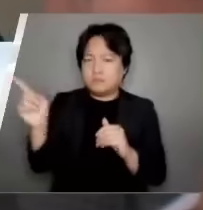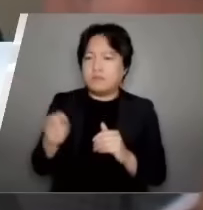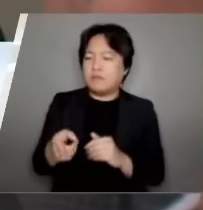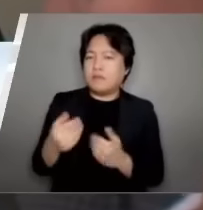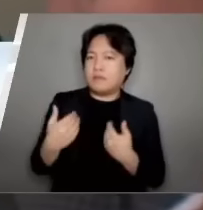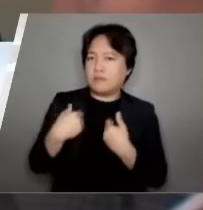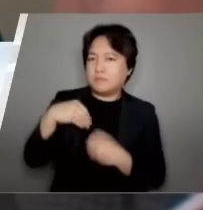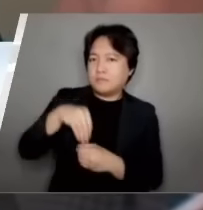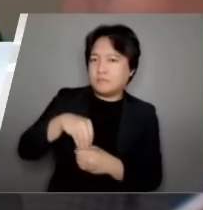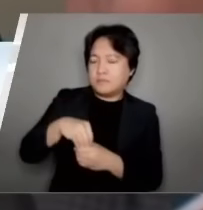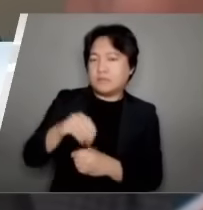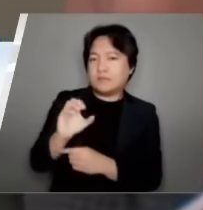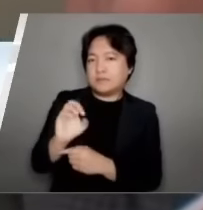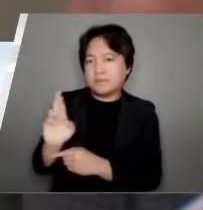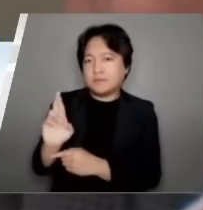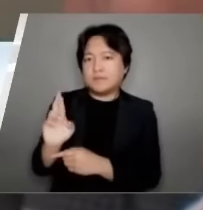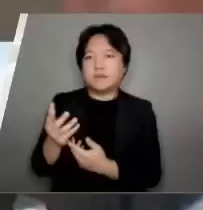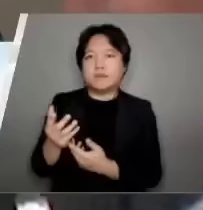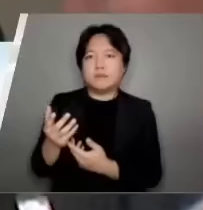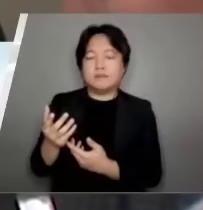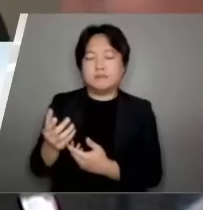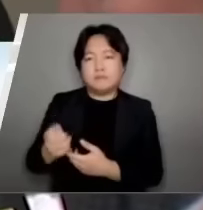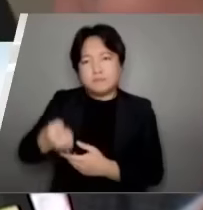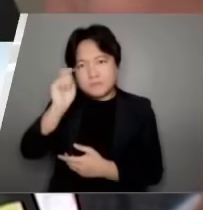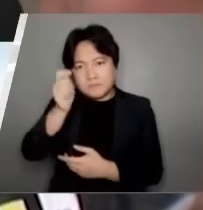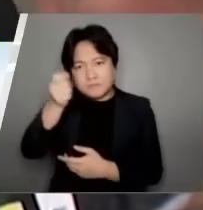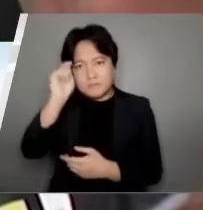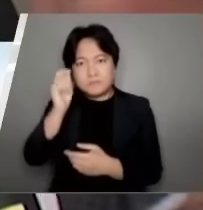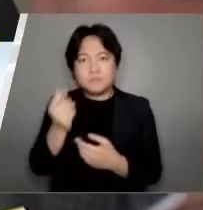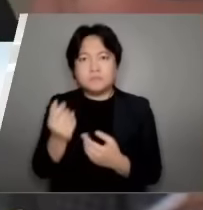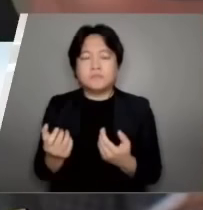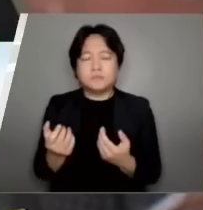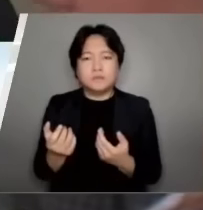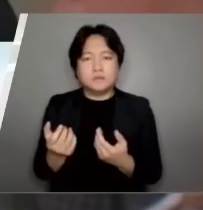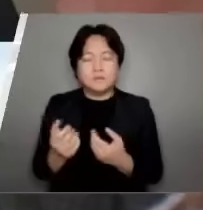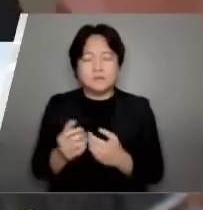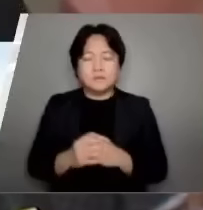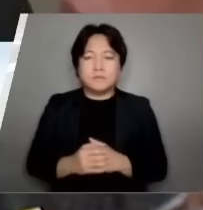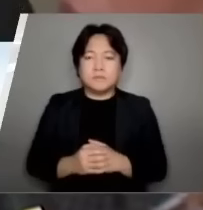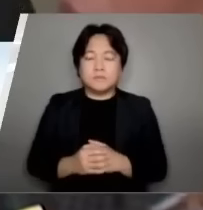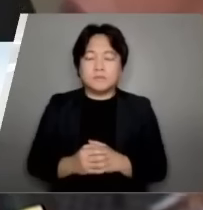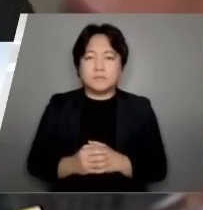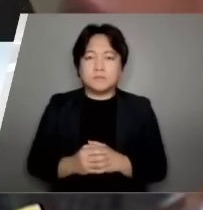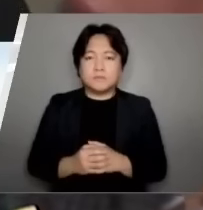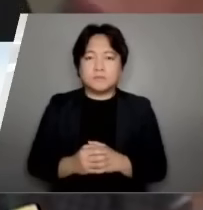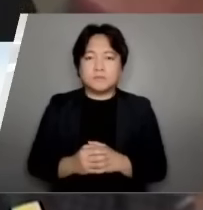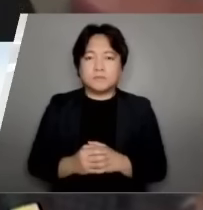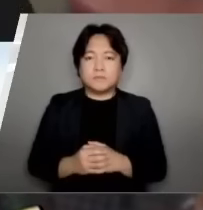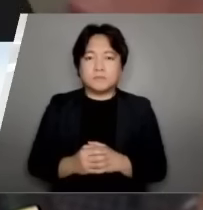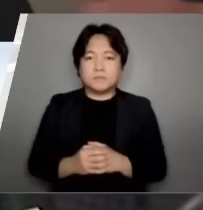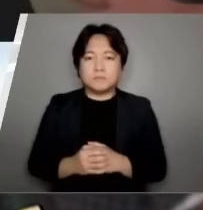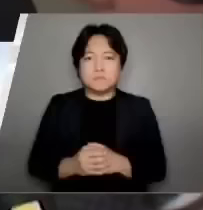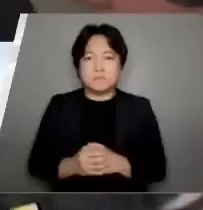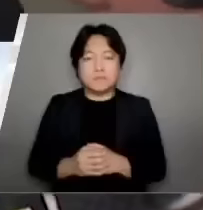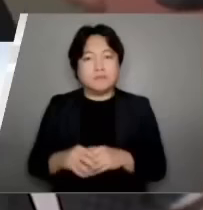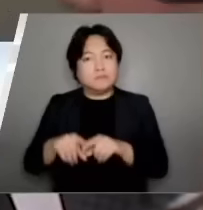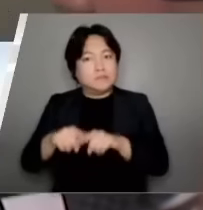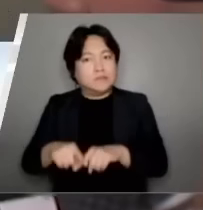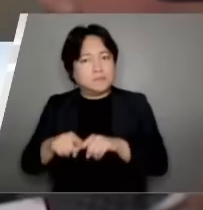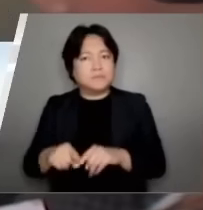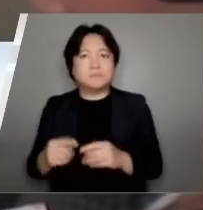water. I think depende sa ano mo, sa standard mo. Kung